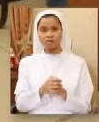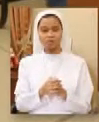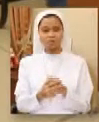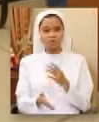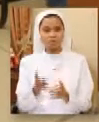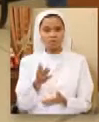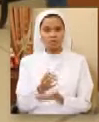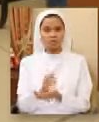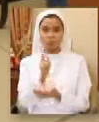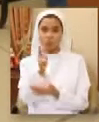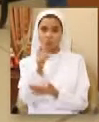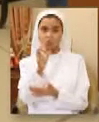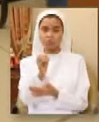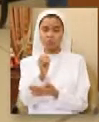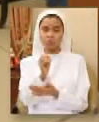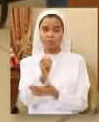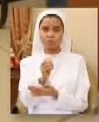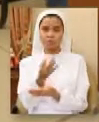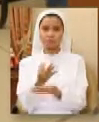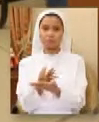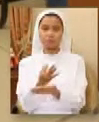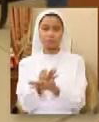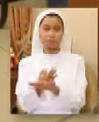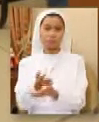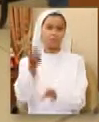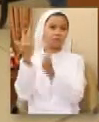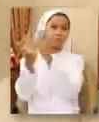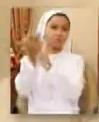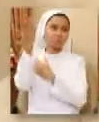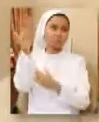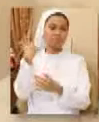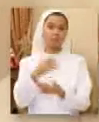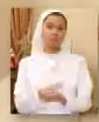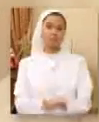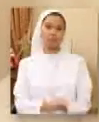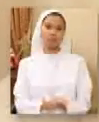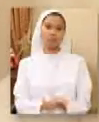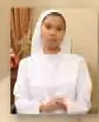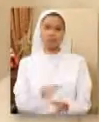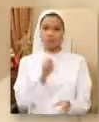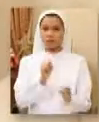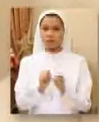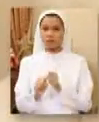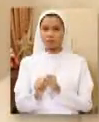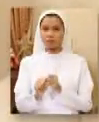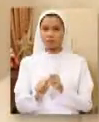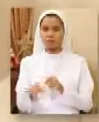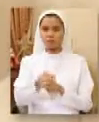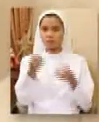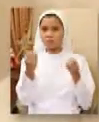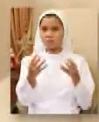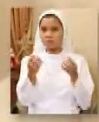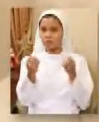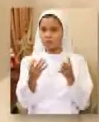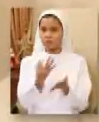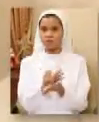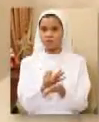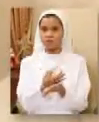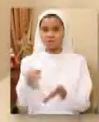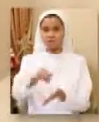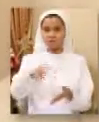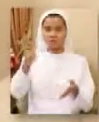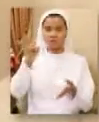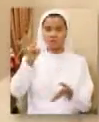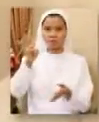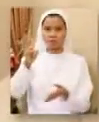lang, pero at that time, 19 purgatin. Mahala ba na yun? 19 purgatin. Sa ulang kantinan na ito. 100 pesos yan noon.